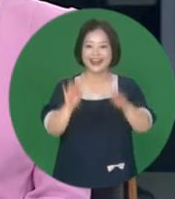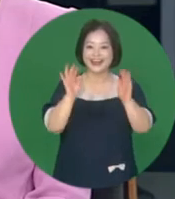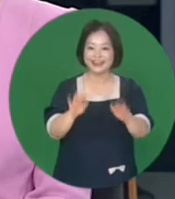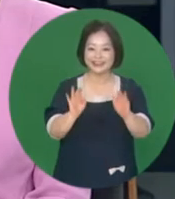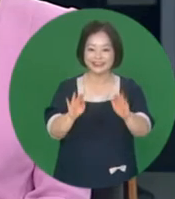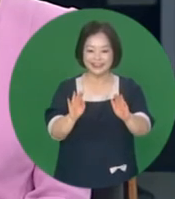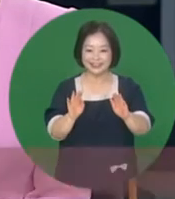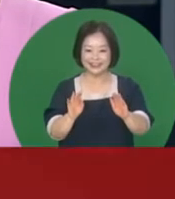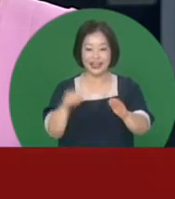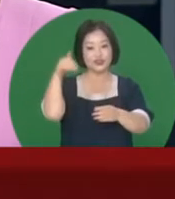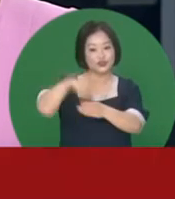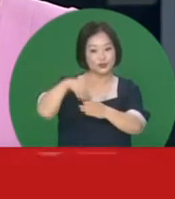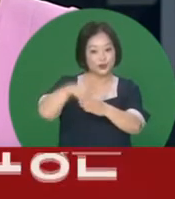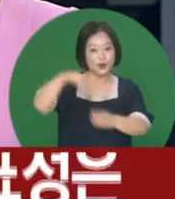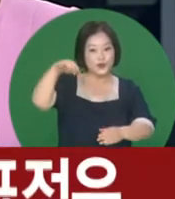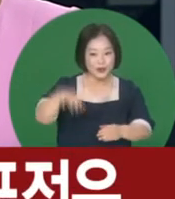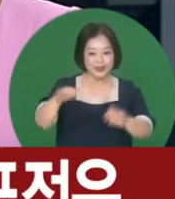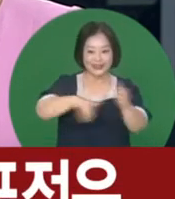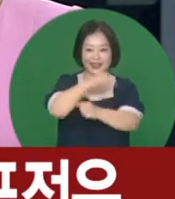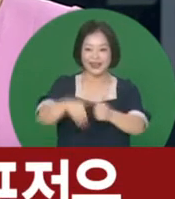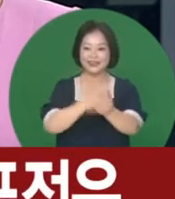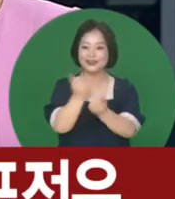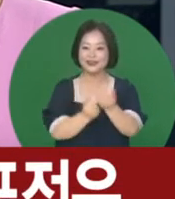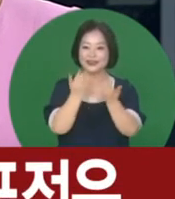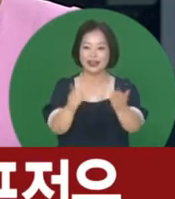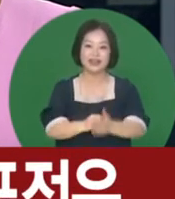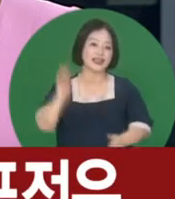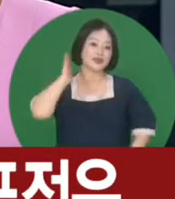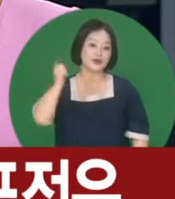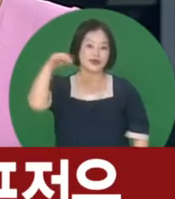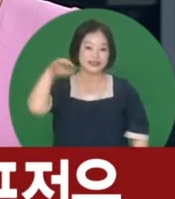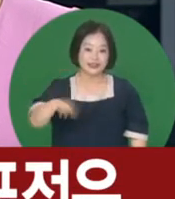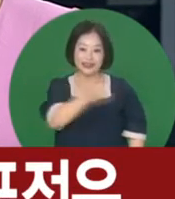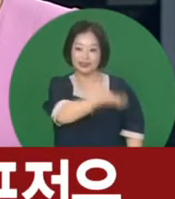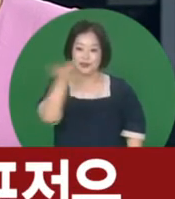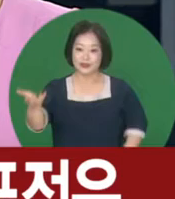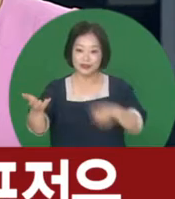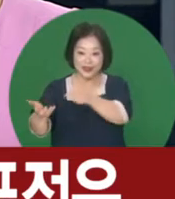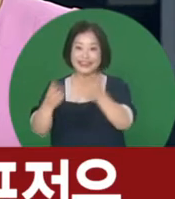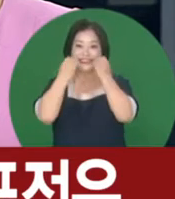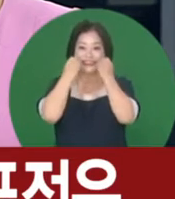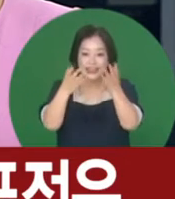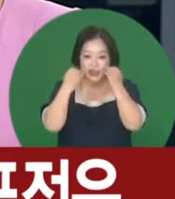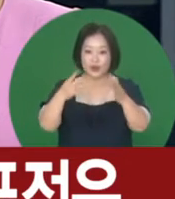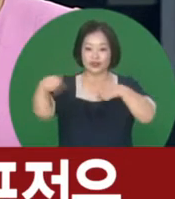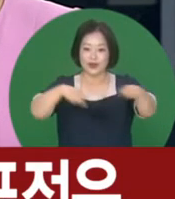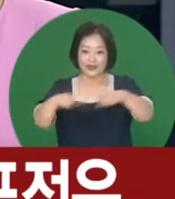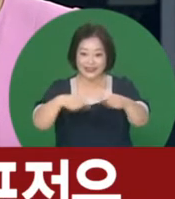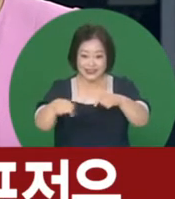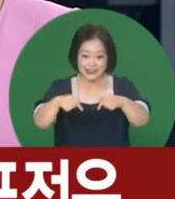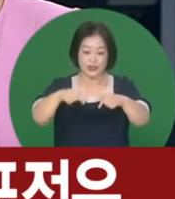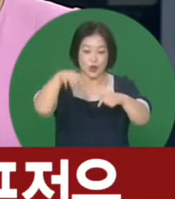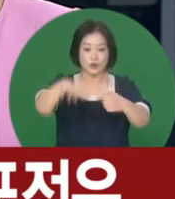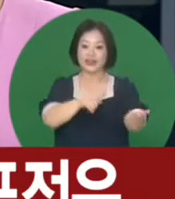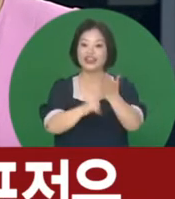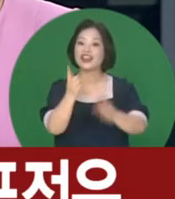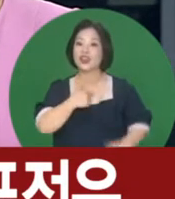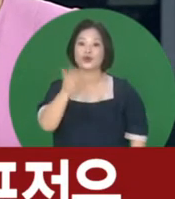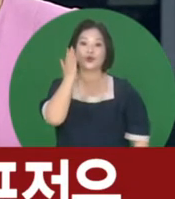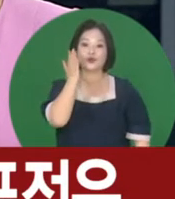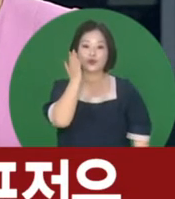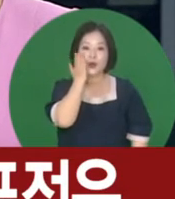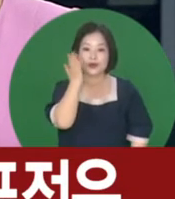네 계속해서이 시각 투표서 현장 소식을 전해드리겠습니다 대통령실 이전으로 새로운 정치 1번지로 떠오른 곳이죠 서울 용산으로